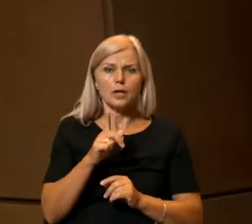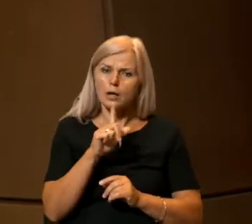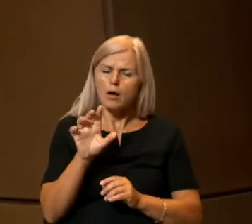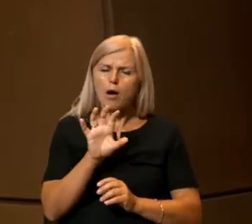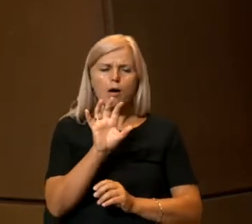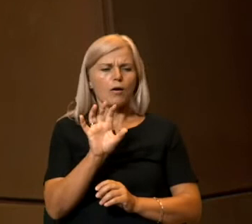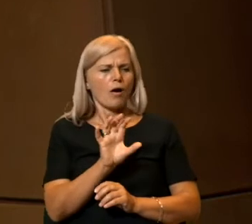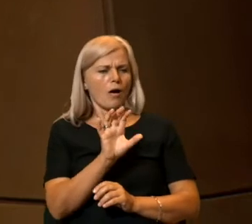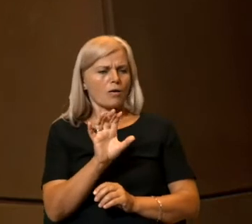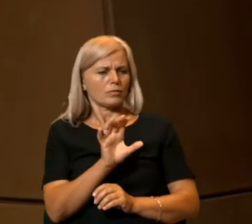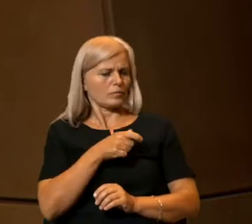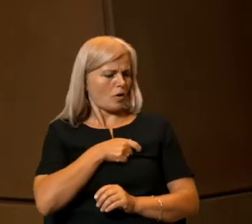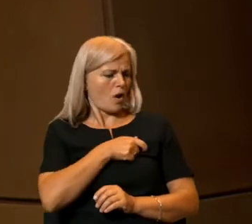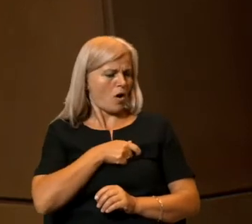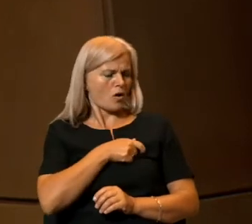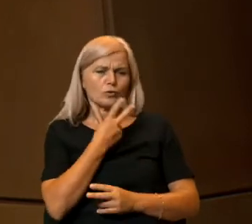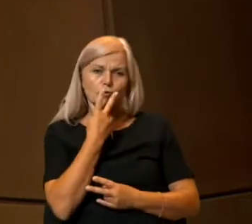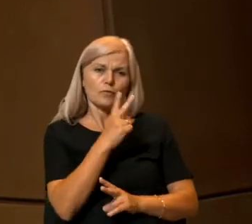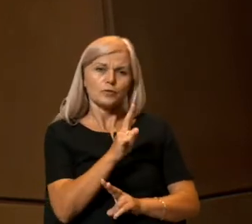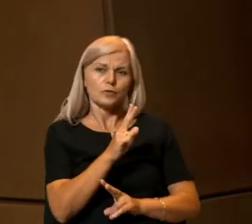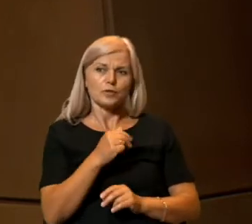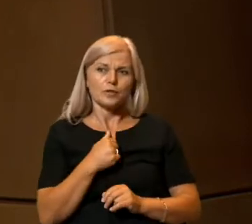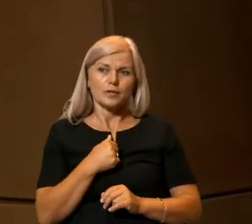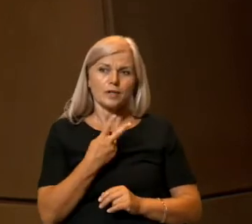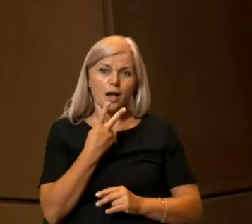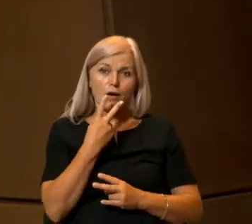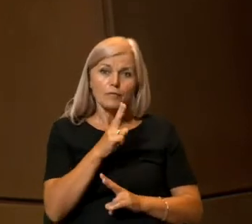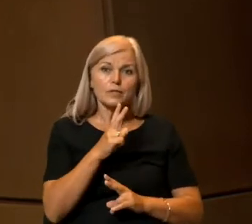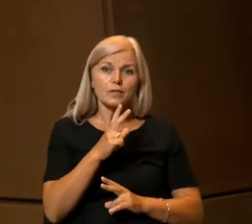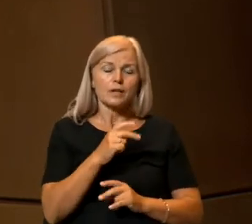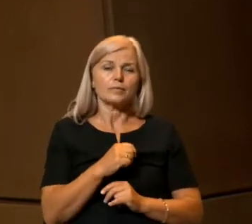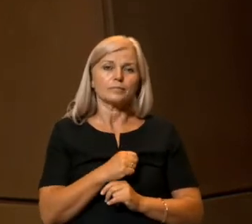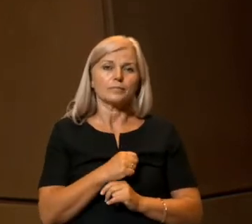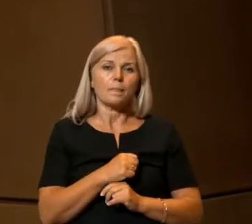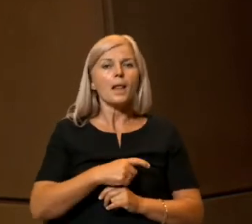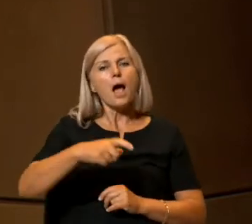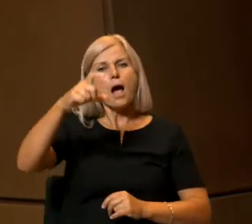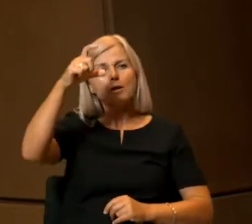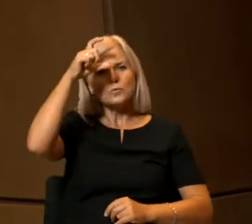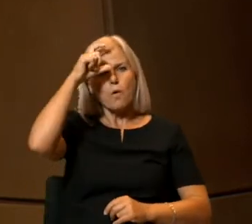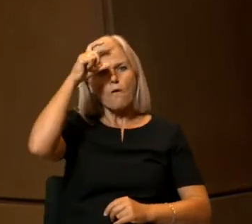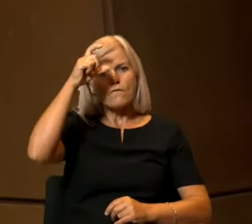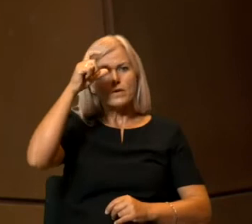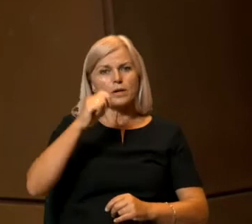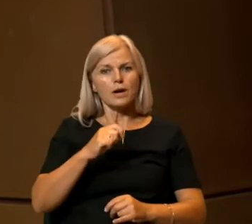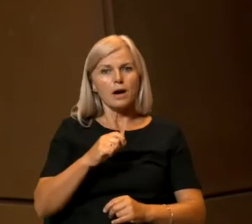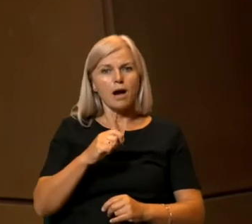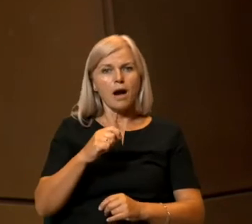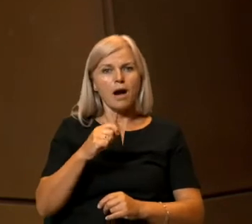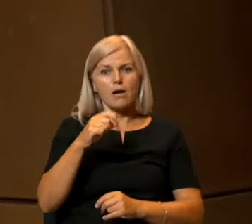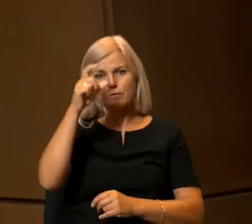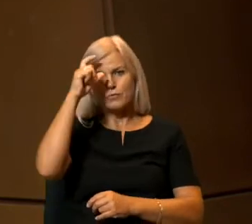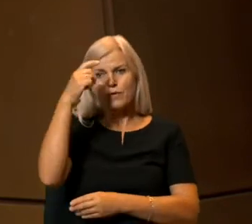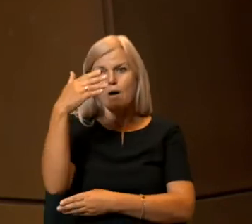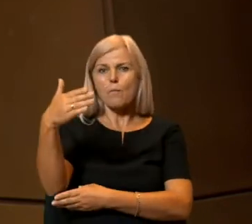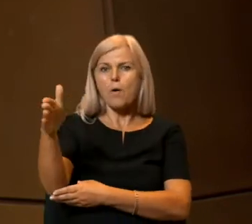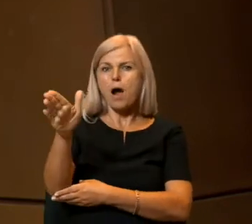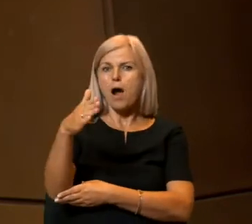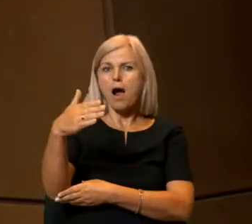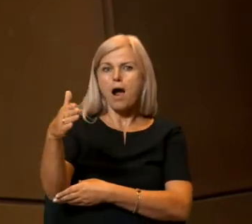czy widzicie to co ja, ale ja widzę człowieka trzymającego łopoczącą na wietrze